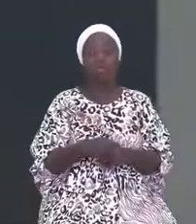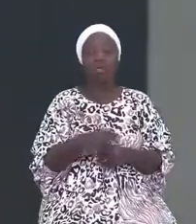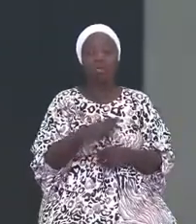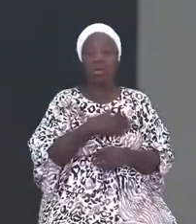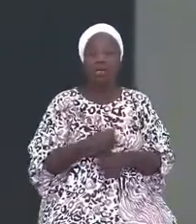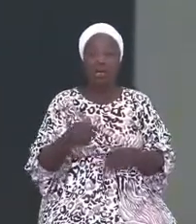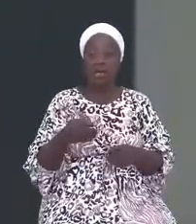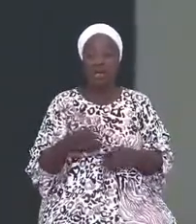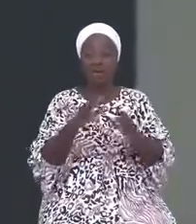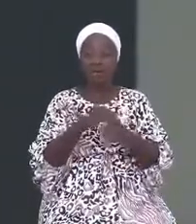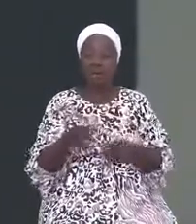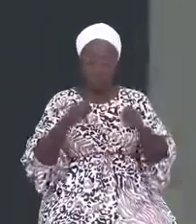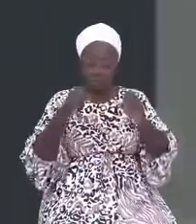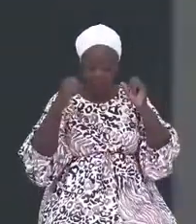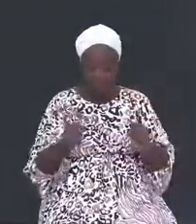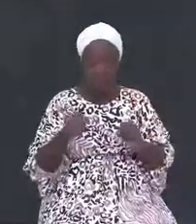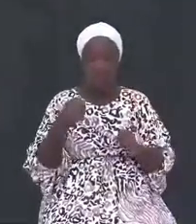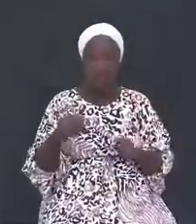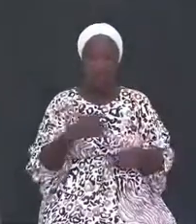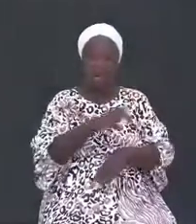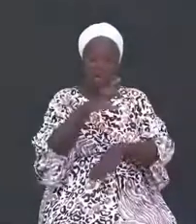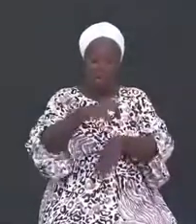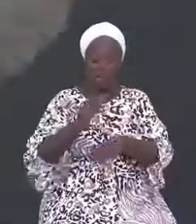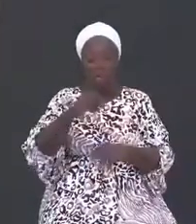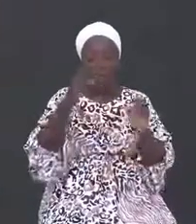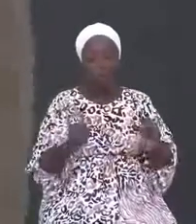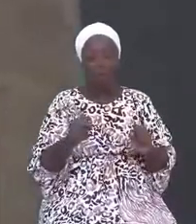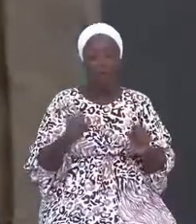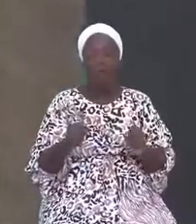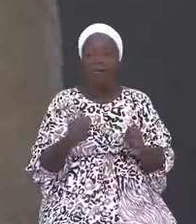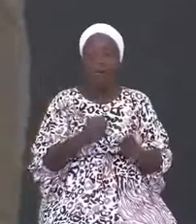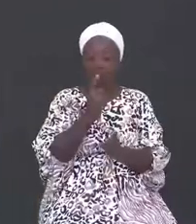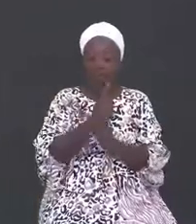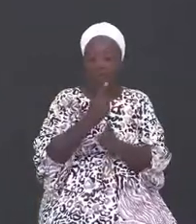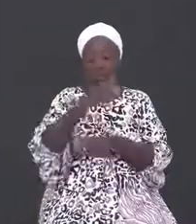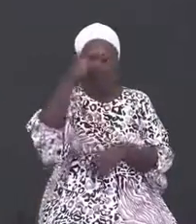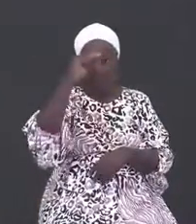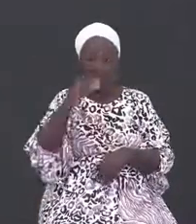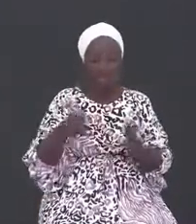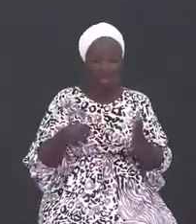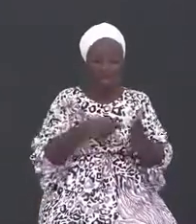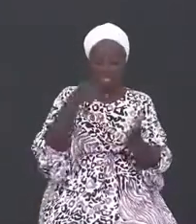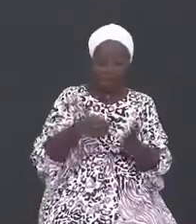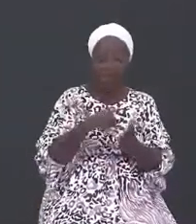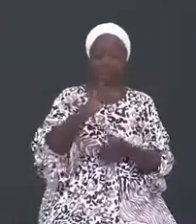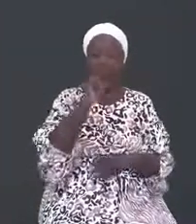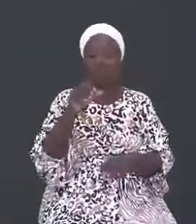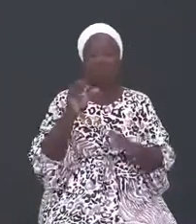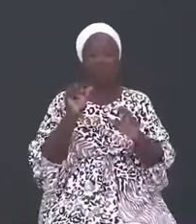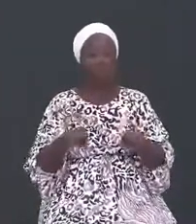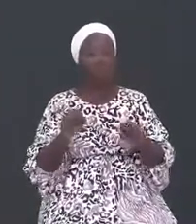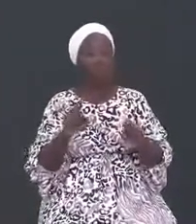dans leur force biologiques aux hommes aux hommes ordinaires cela est impossible mais